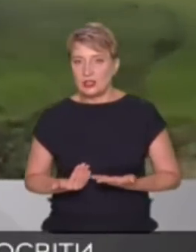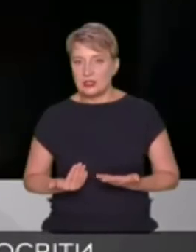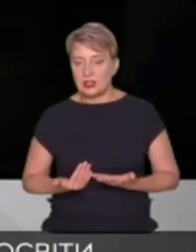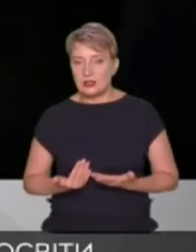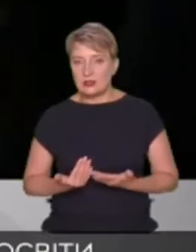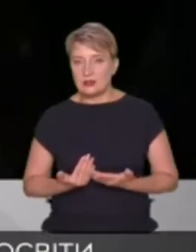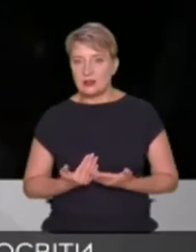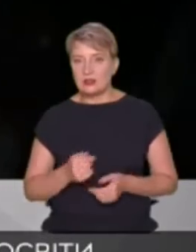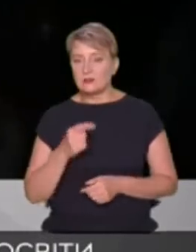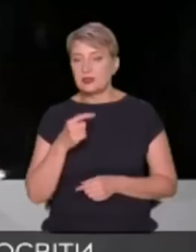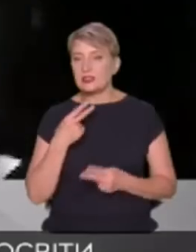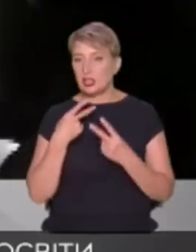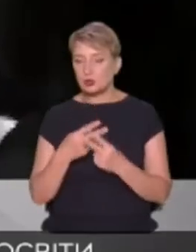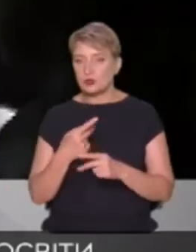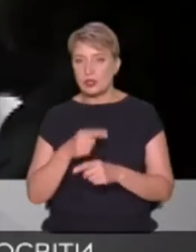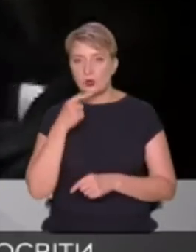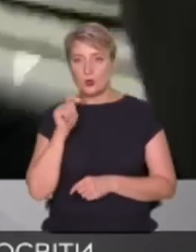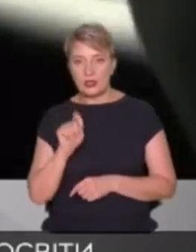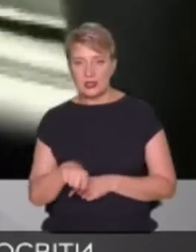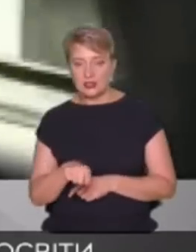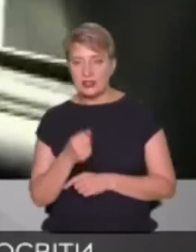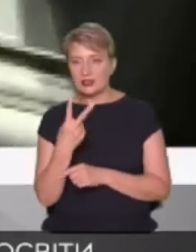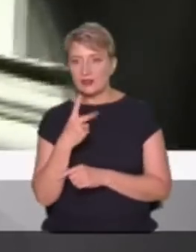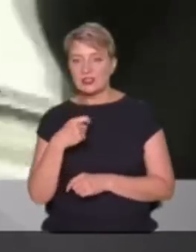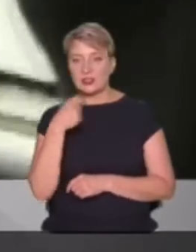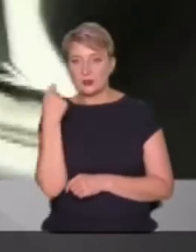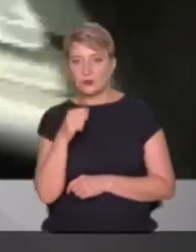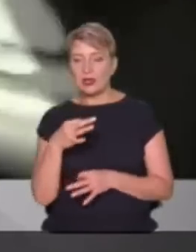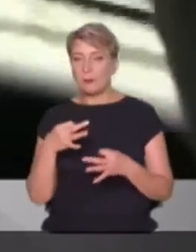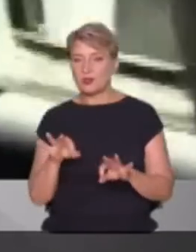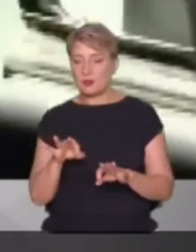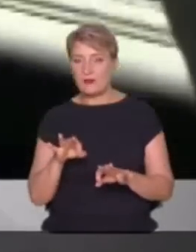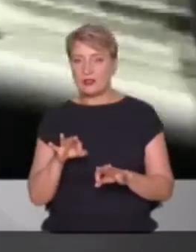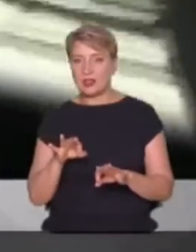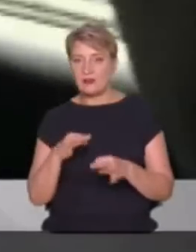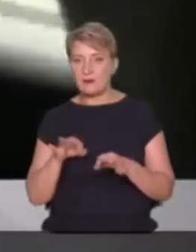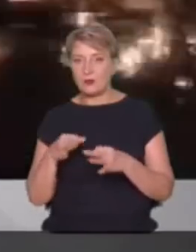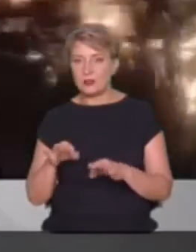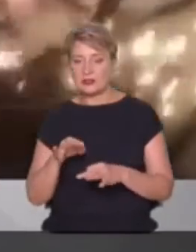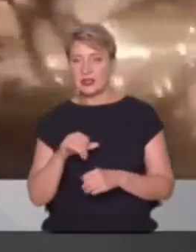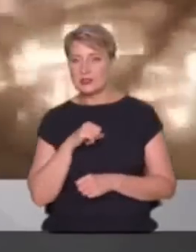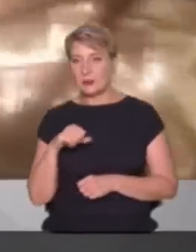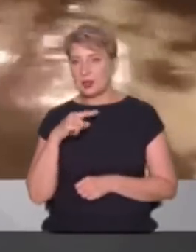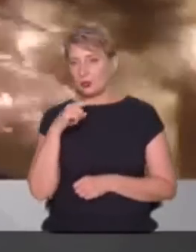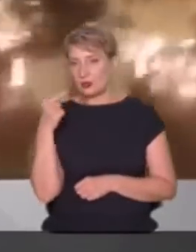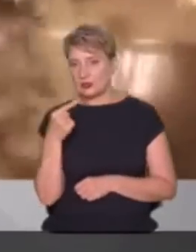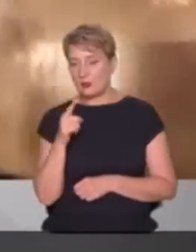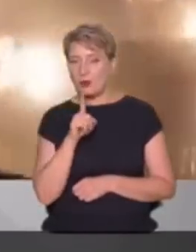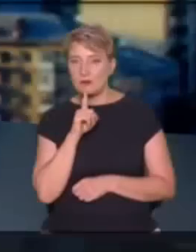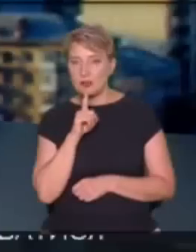Україною до 12 років позбавлення волі самі ж бойовики мовчать про обставини ліквідації колаборанти корсин